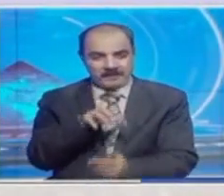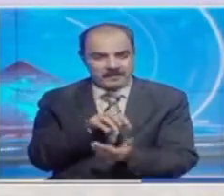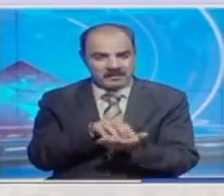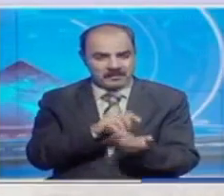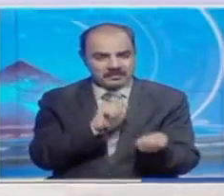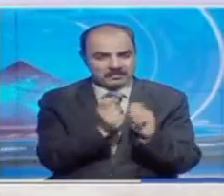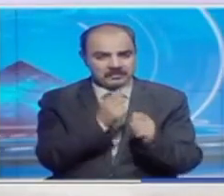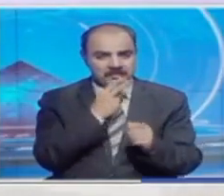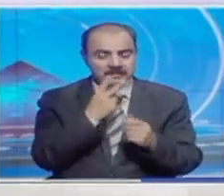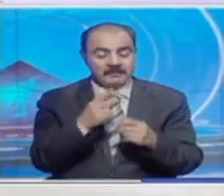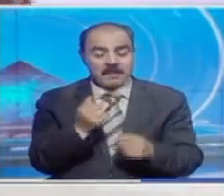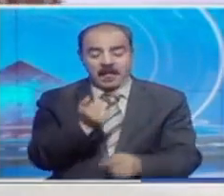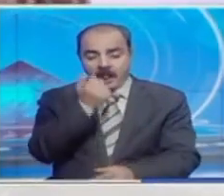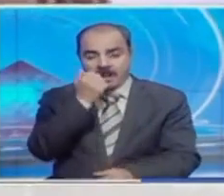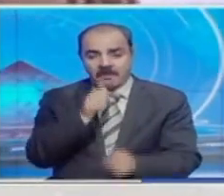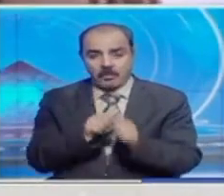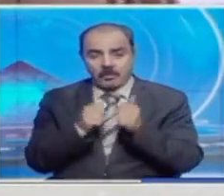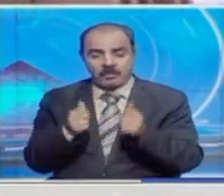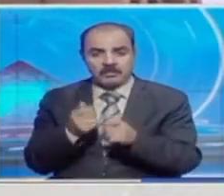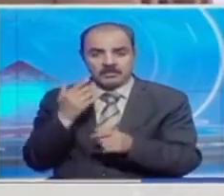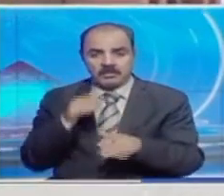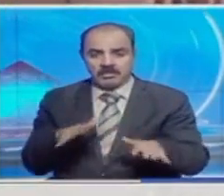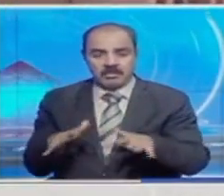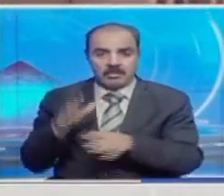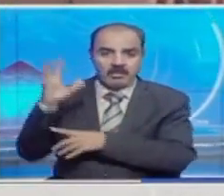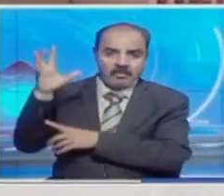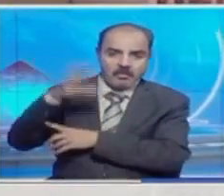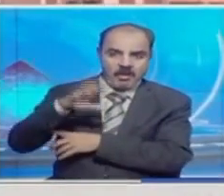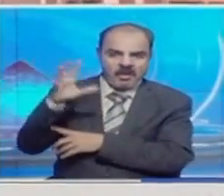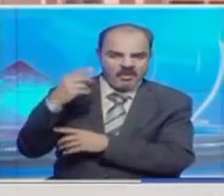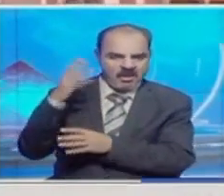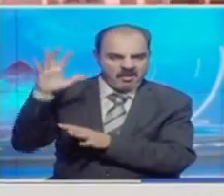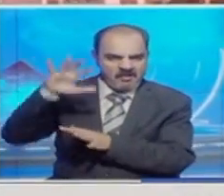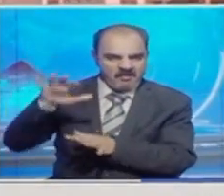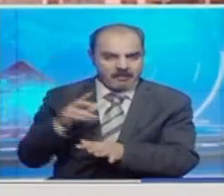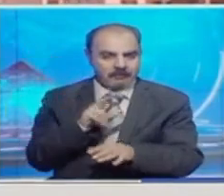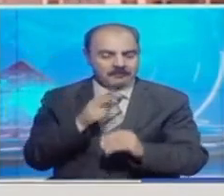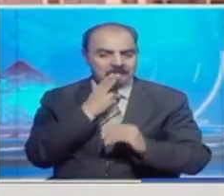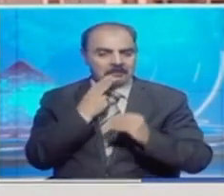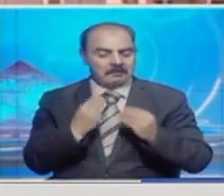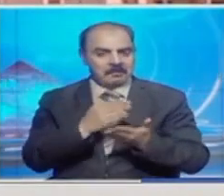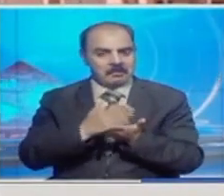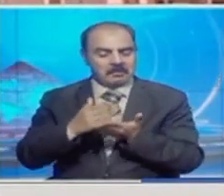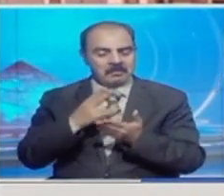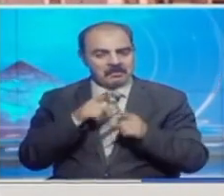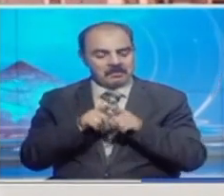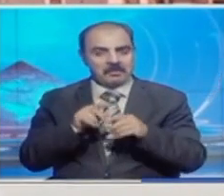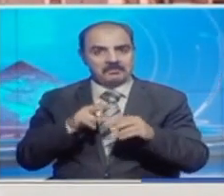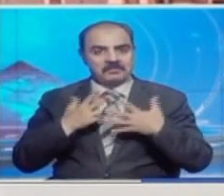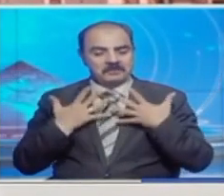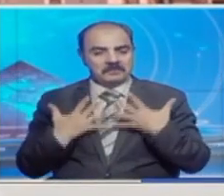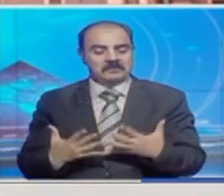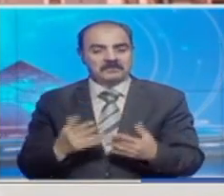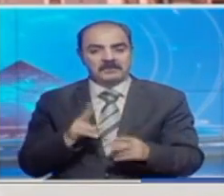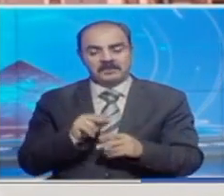العشوائيات ينقذ آلاف الأسر من مصير ضحايا صخرة الدويقة، فيعيشون الآن في حي يضاهي التجمعات